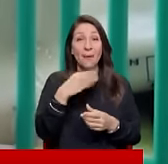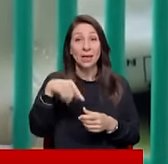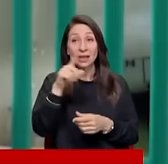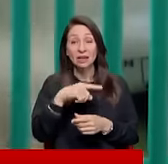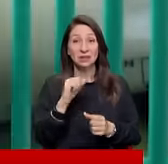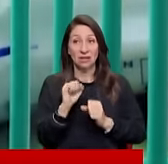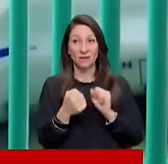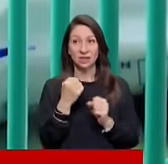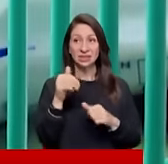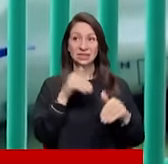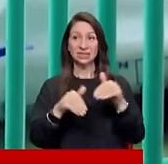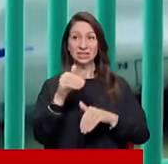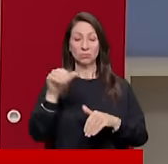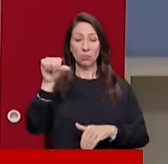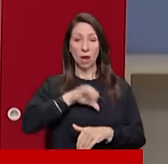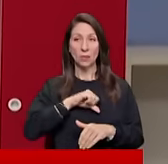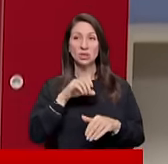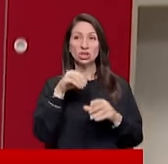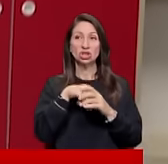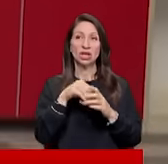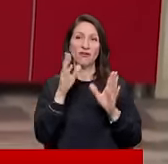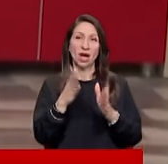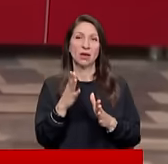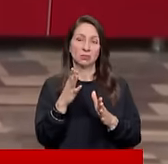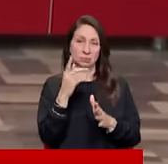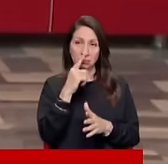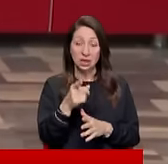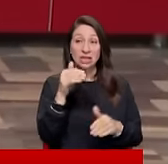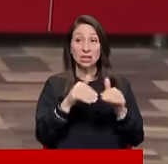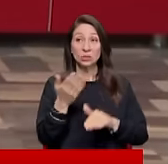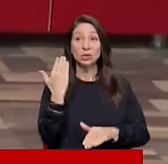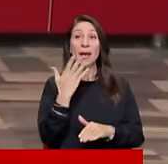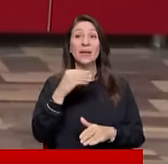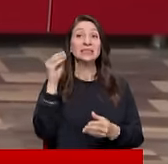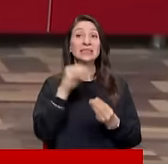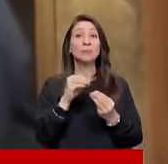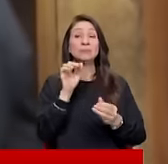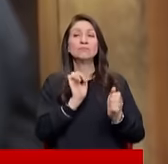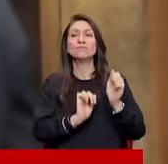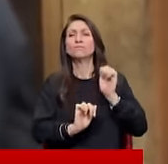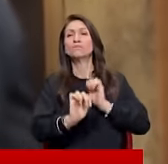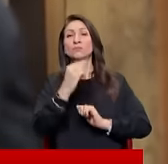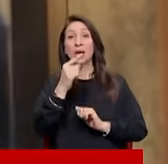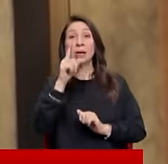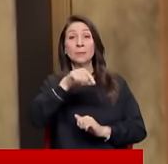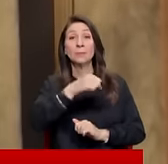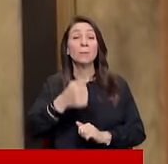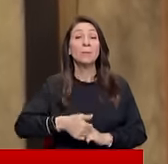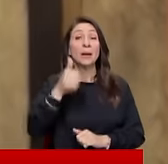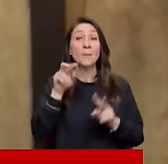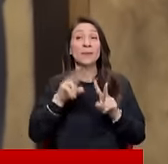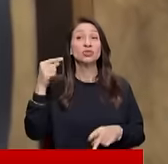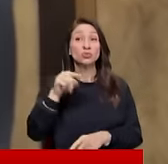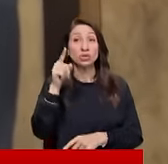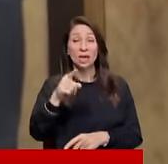emeklilerin tavrının seçim mağlubiyetinde etkili olduğunun altını çizmişti. Seçim öncesi emekli zammına direndiği konuşulan Hazine ve Maliye Bakanı